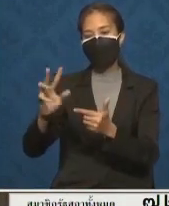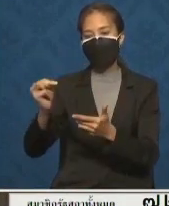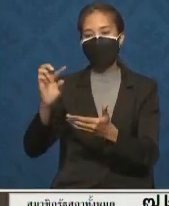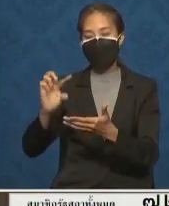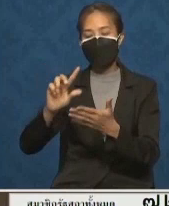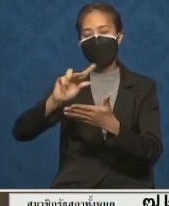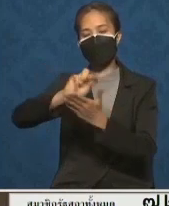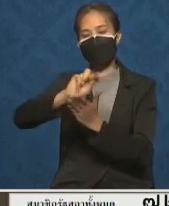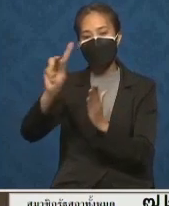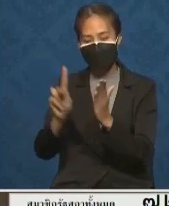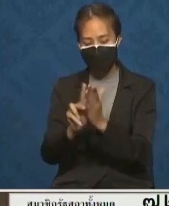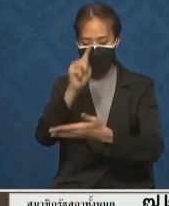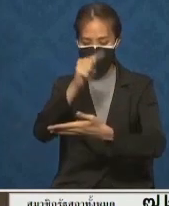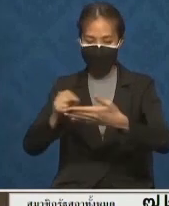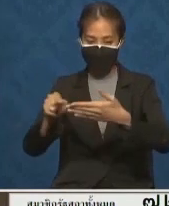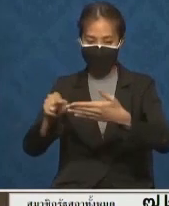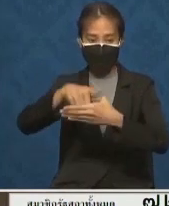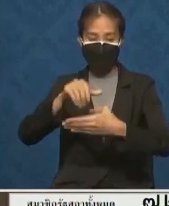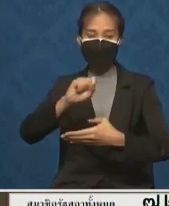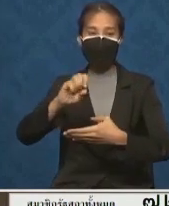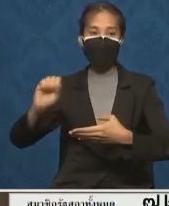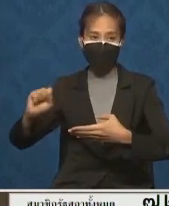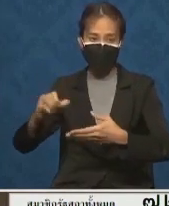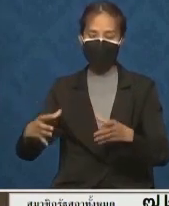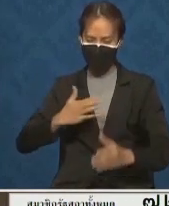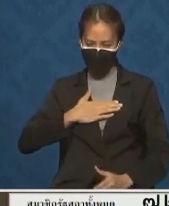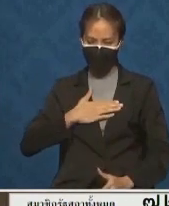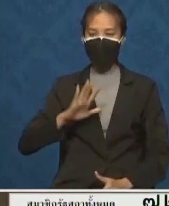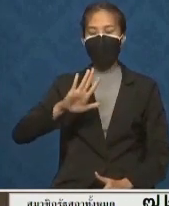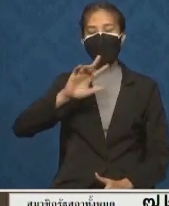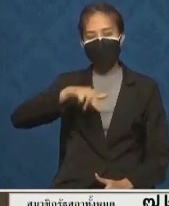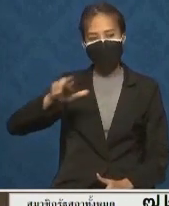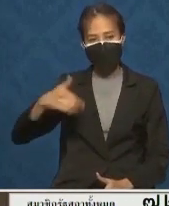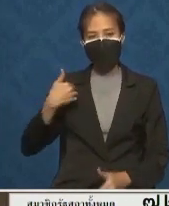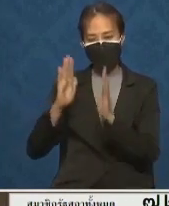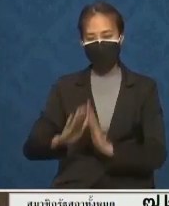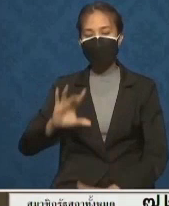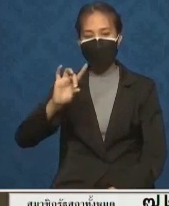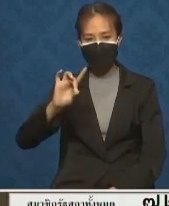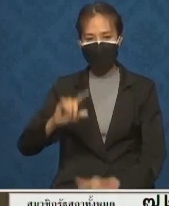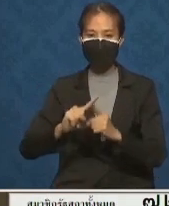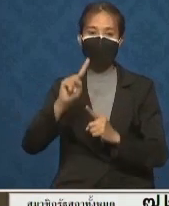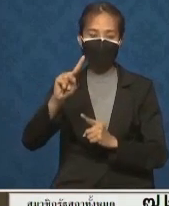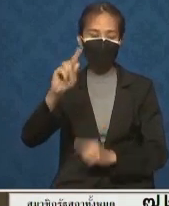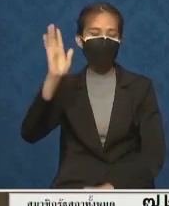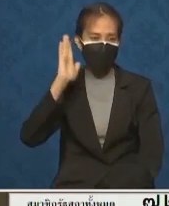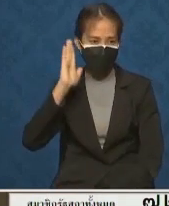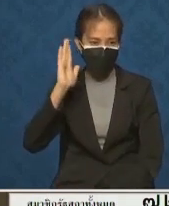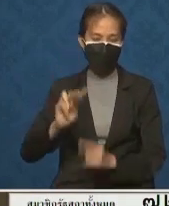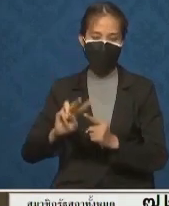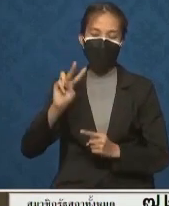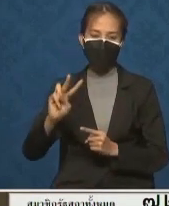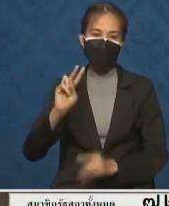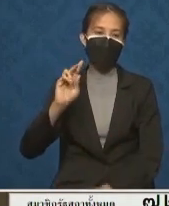การเลือกตั้งส.ส.ในสัดส่วนของพรรคเพื่อไทยจำนวน8ท่าน1นายชลน่านสีแก้ว2นาย